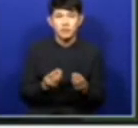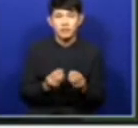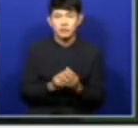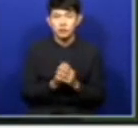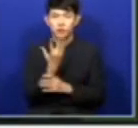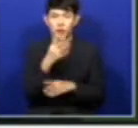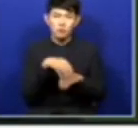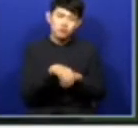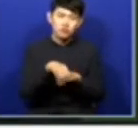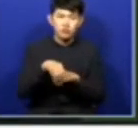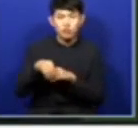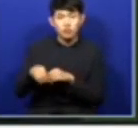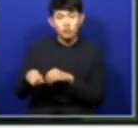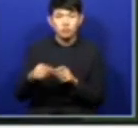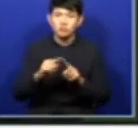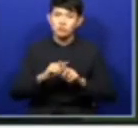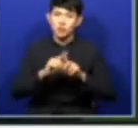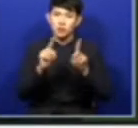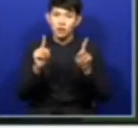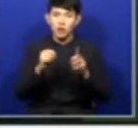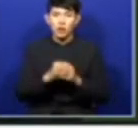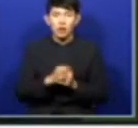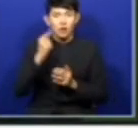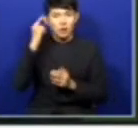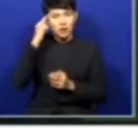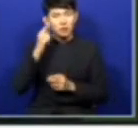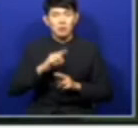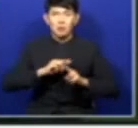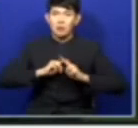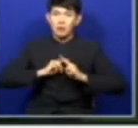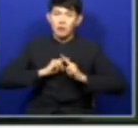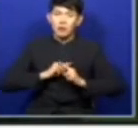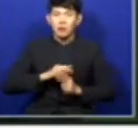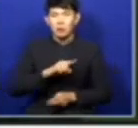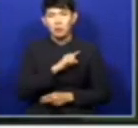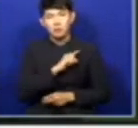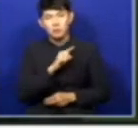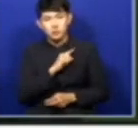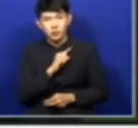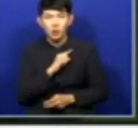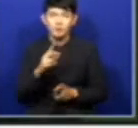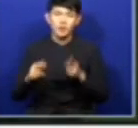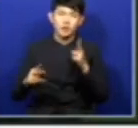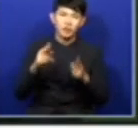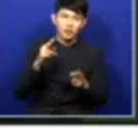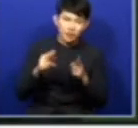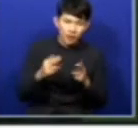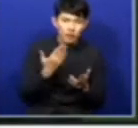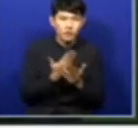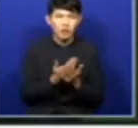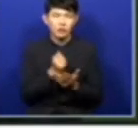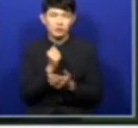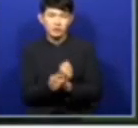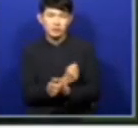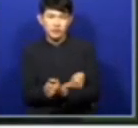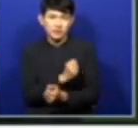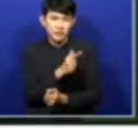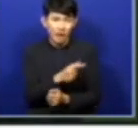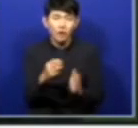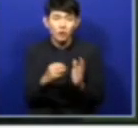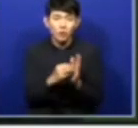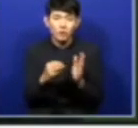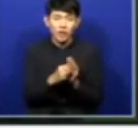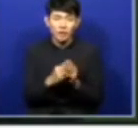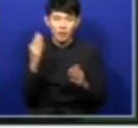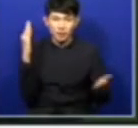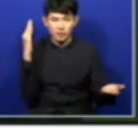มขึ้นกลับกลายเป็นว่าต้องมาสร้างภาระให้กับตัวเองในการที่จะต้องเสียเงินจ้างกทม.มาตัดต้น